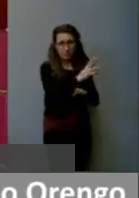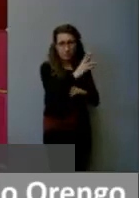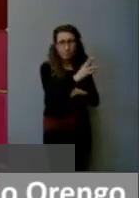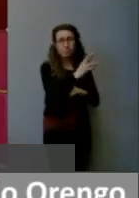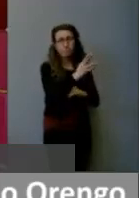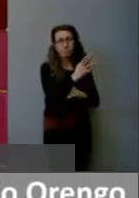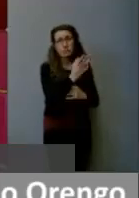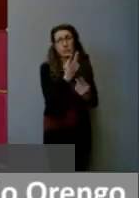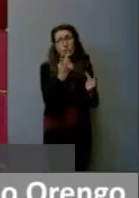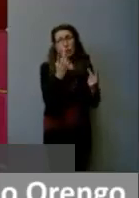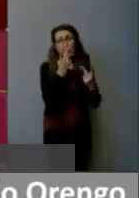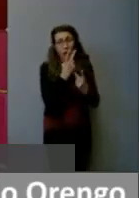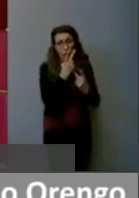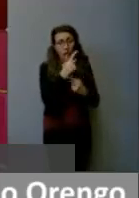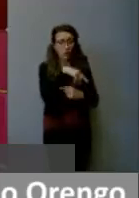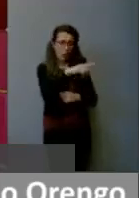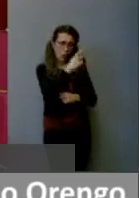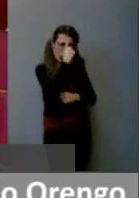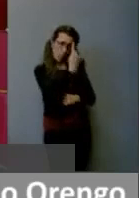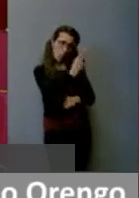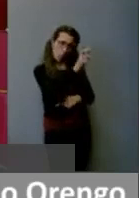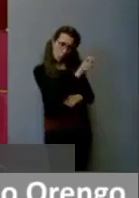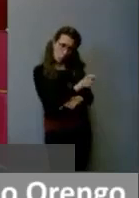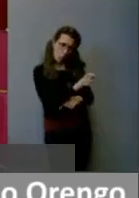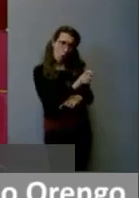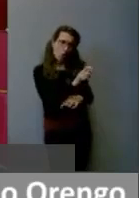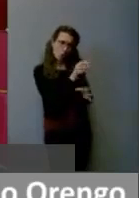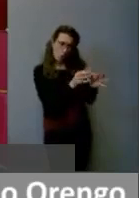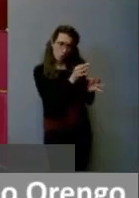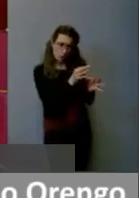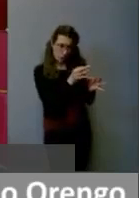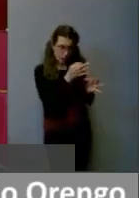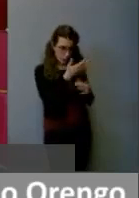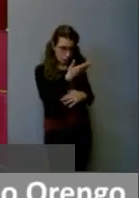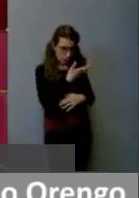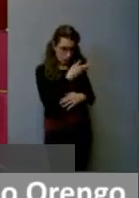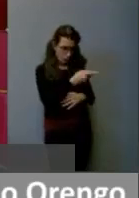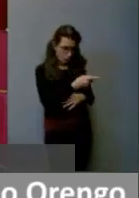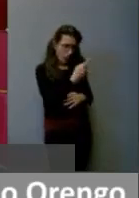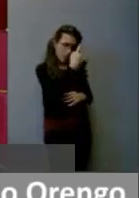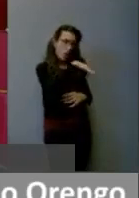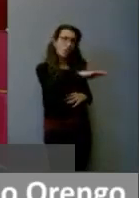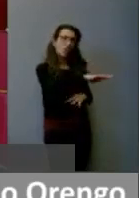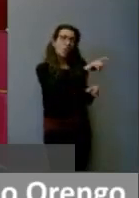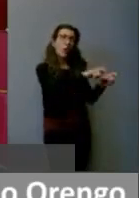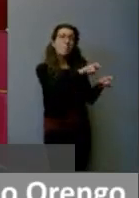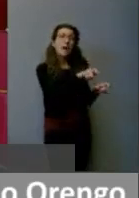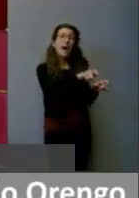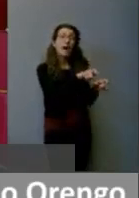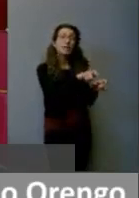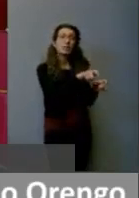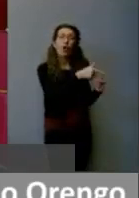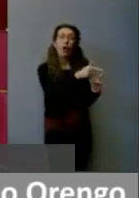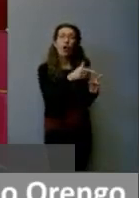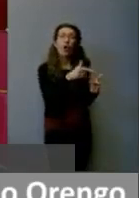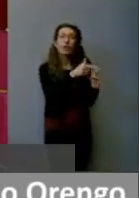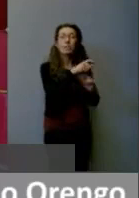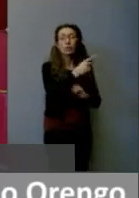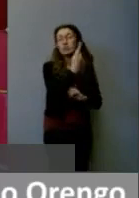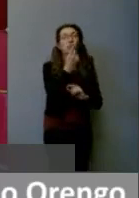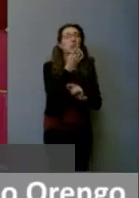pensiamo che ci sono altri 5 consiglieri di maggioranza che non hanno subito alcun lutto, qualcuno a Sciare, qualcuno in consiglio regionale, e credo che per